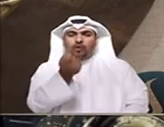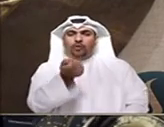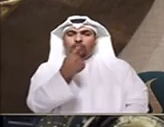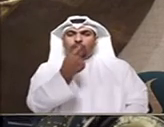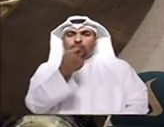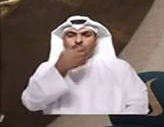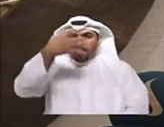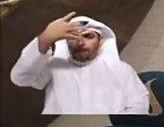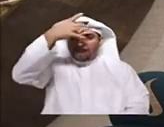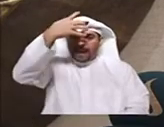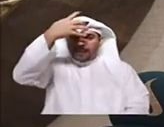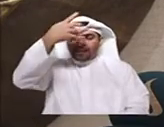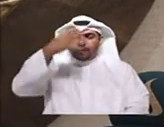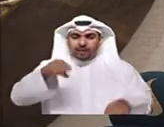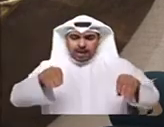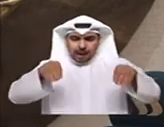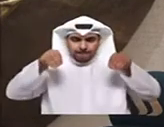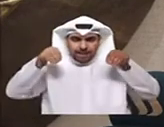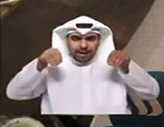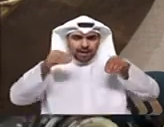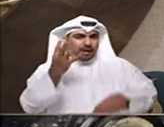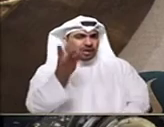وأيضا بطانيات،